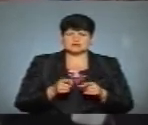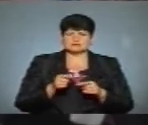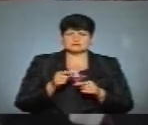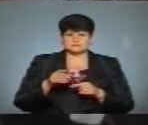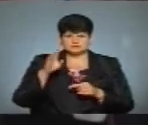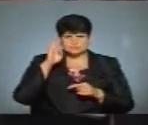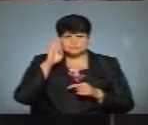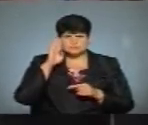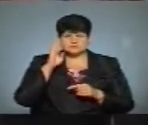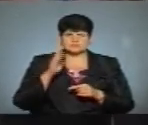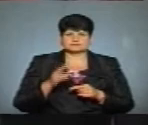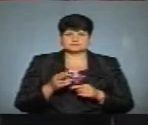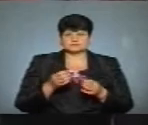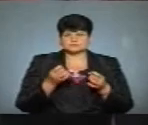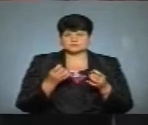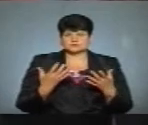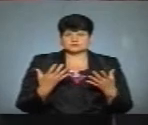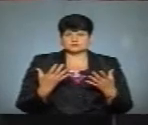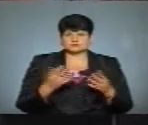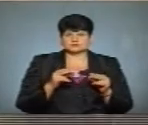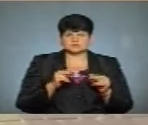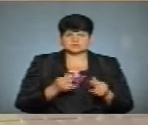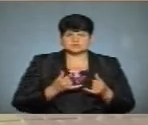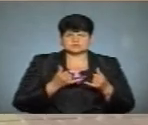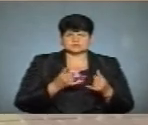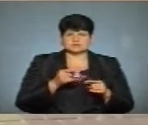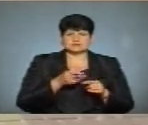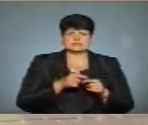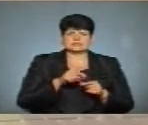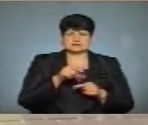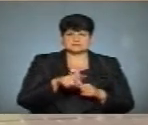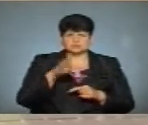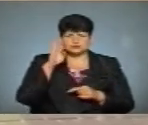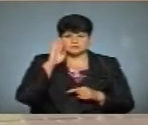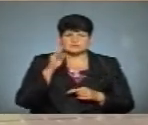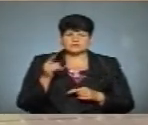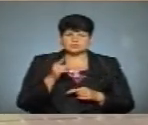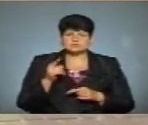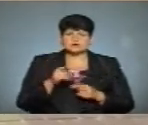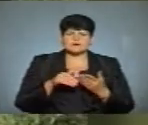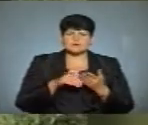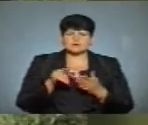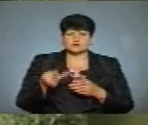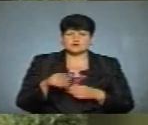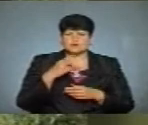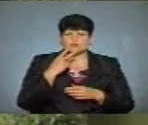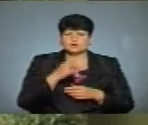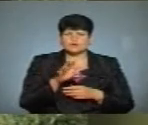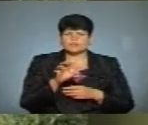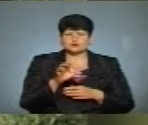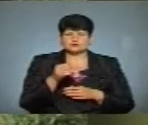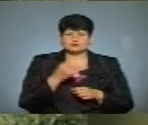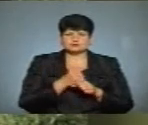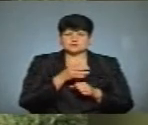хлопака, безвідмовний просто. Честь хвала таким хлопцям. Тернопільська волонтерка Христина Фетіса показує фото, які зробила під